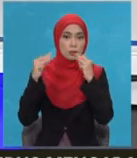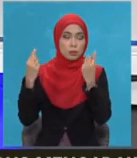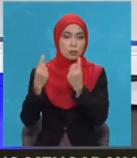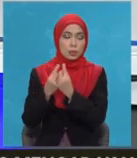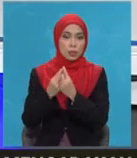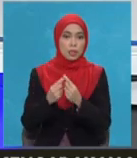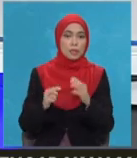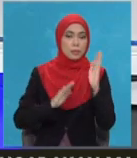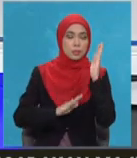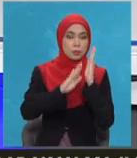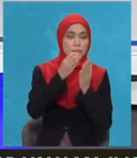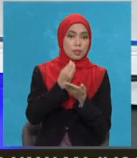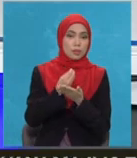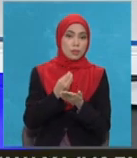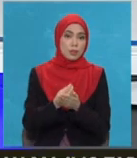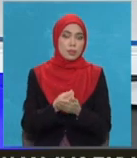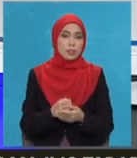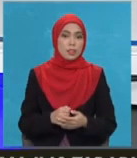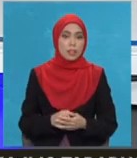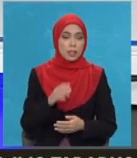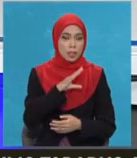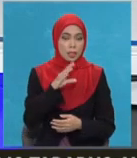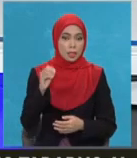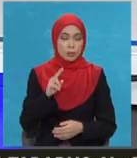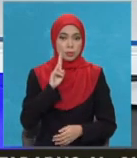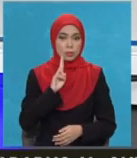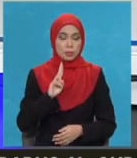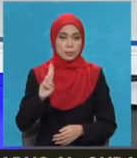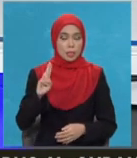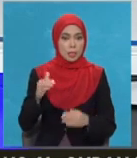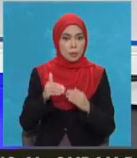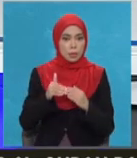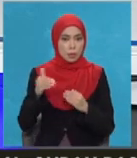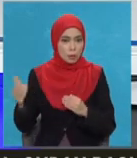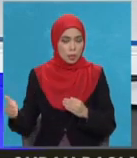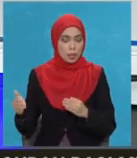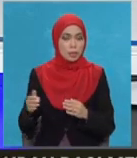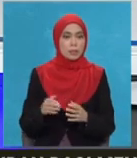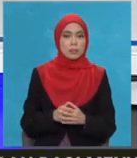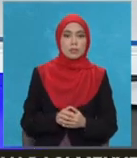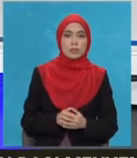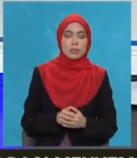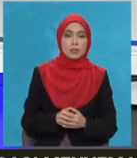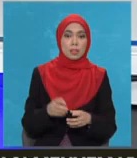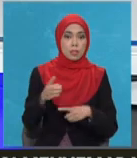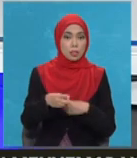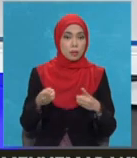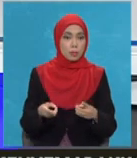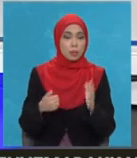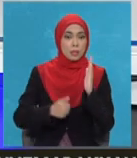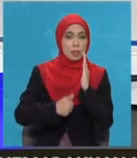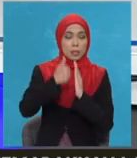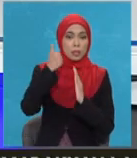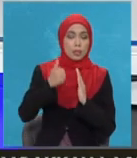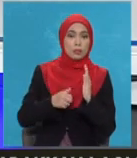136 serta ucapan penangguhan dari sebagian ahli yang berhormat dewan juga meneruskan orang undang undang